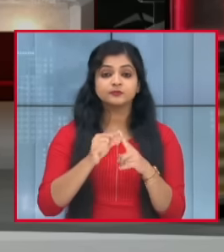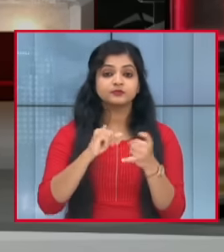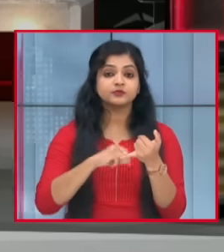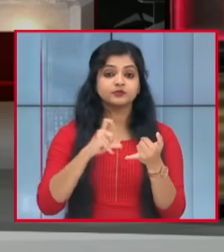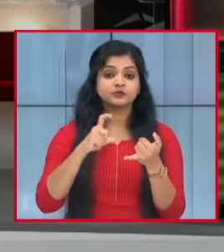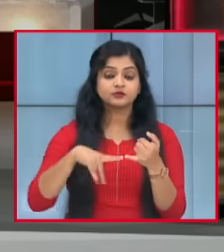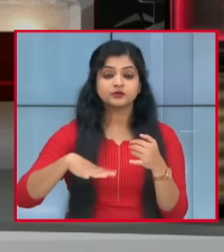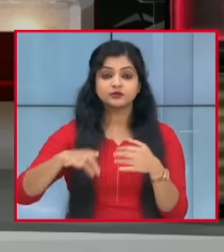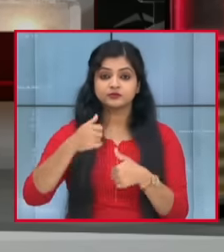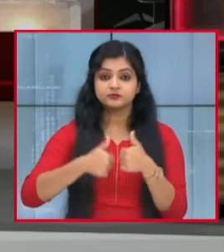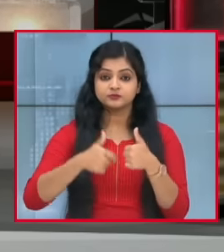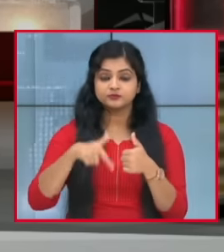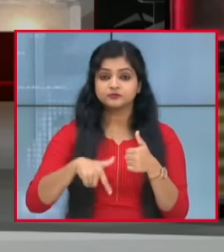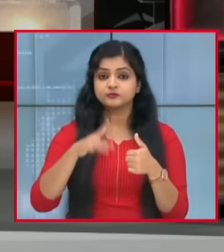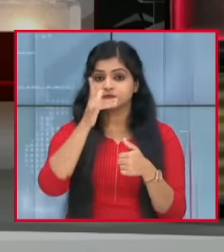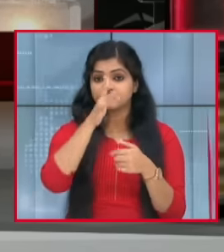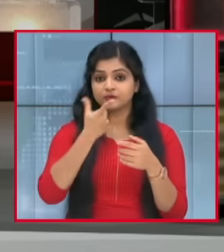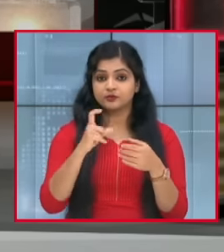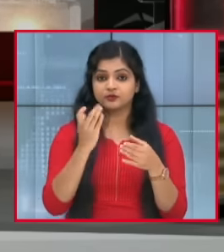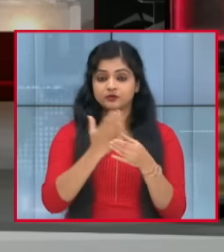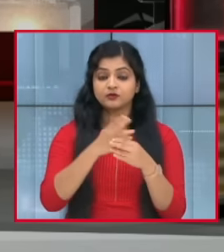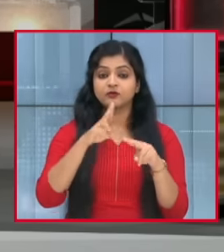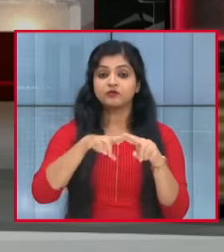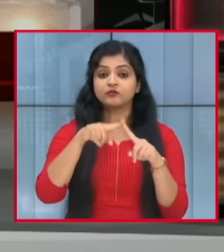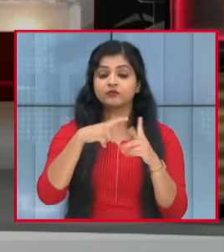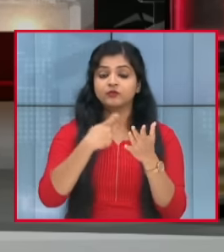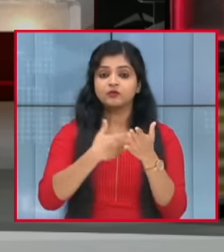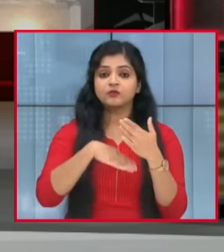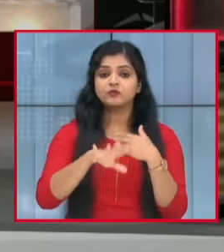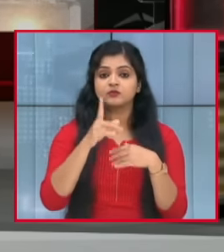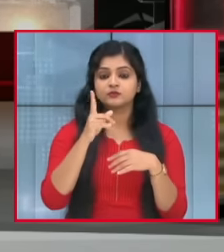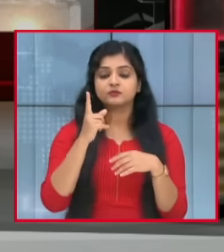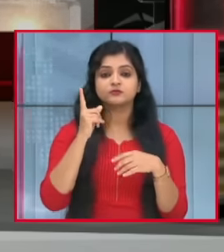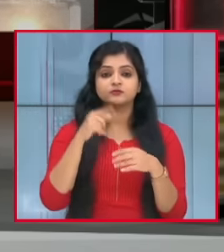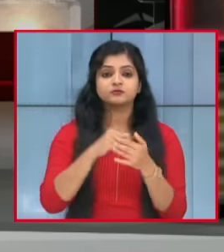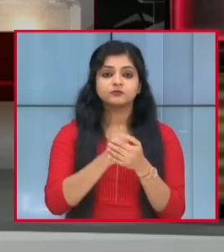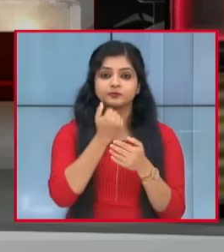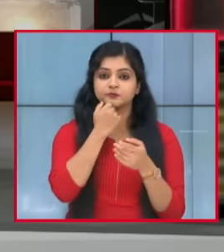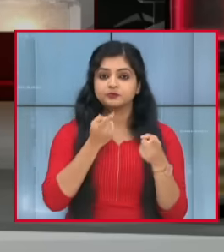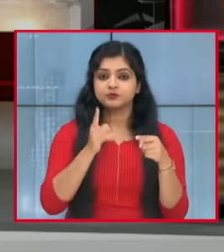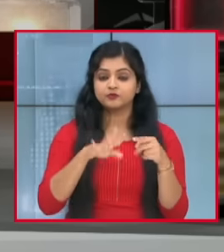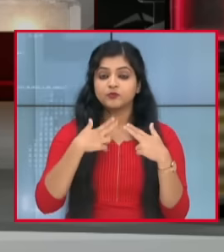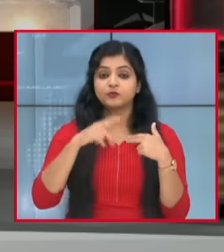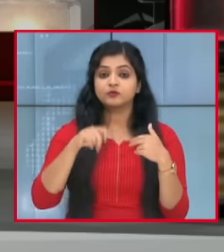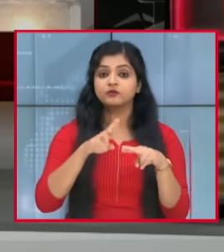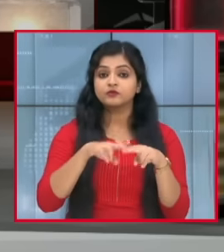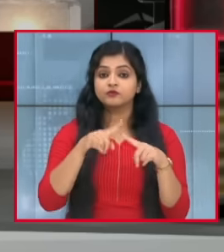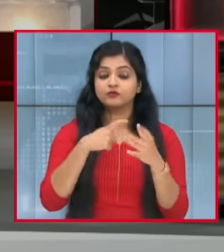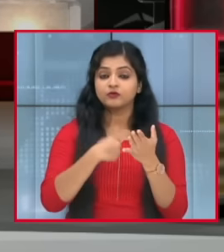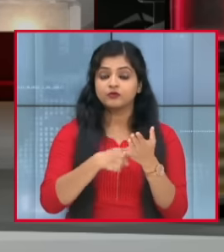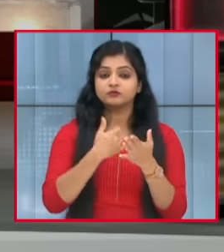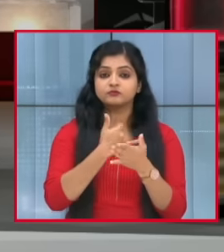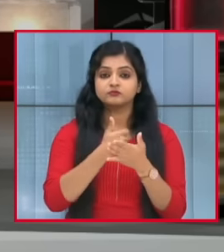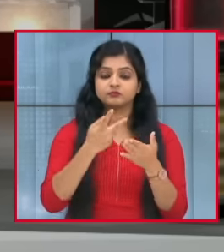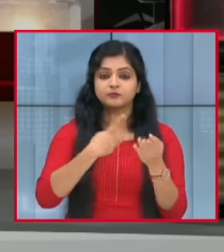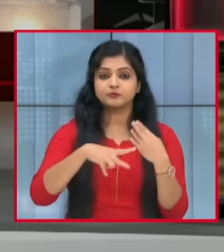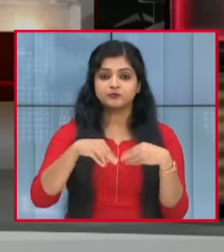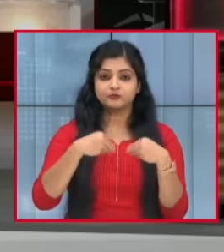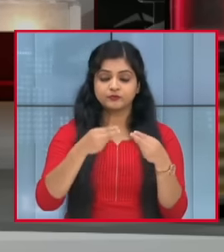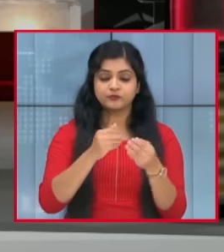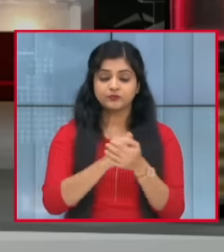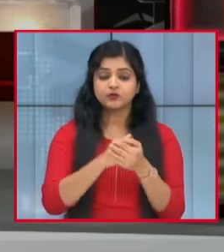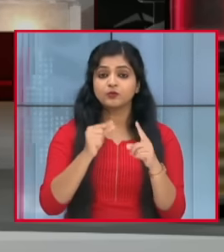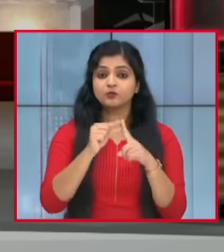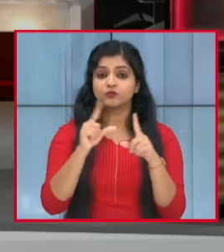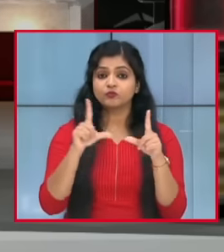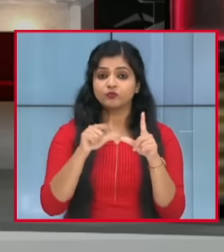PSC പരീക്ഷാ തട്ടിപ്പ് കേസിലെ കുറ്റപത്രത്തിൽ വീഴ്ച. കോടതി കുറ്റപത്രം മടക്കി. തൊണ്ടിമുതലുമായി ബന്ധപ്പെട്ട രേഖകൾ വ്യക്തമല്ല എന്ന കണ്ടെത്തലിനെ